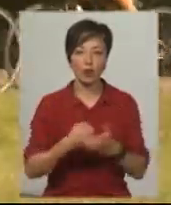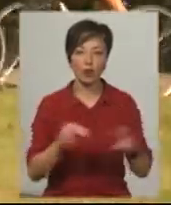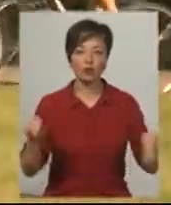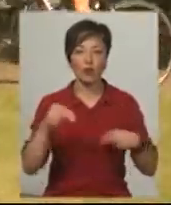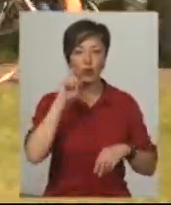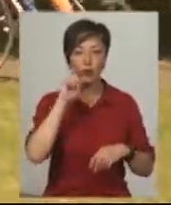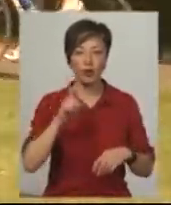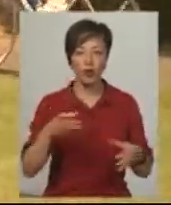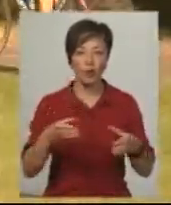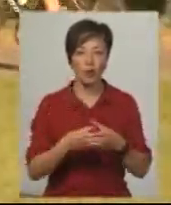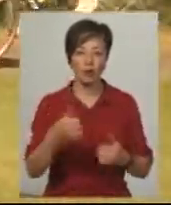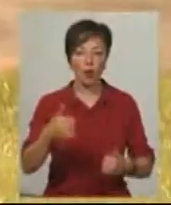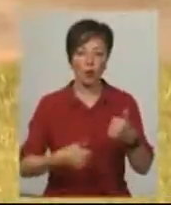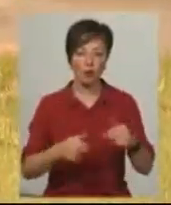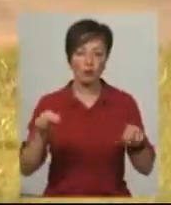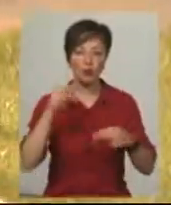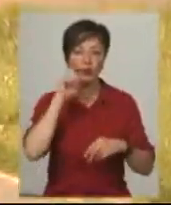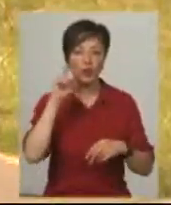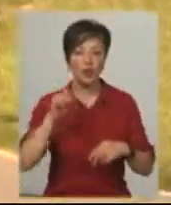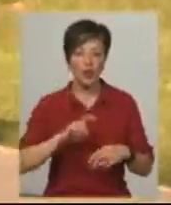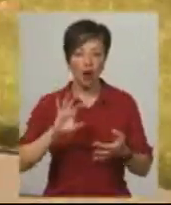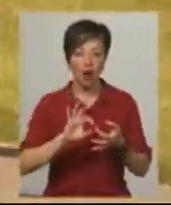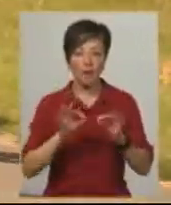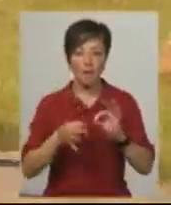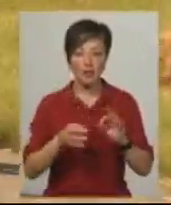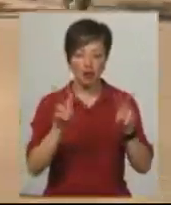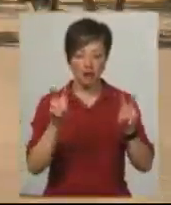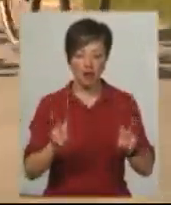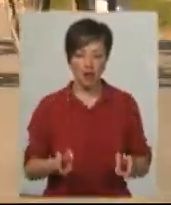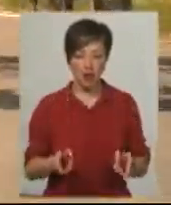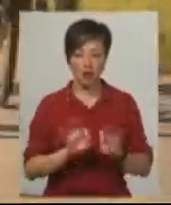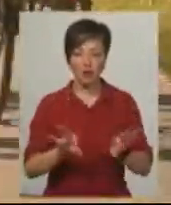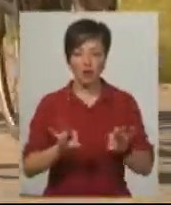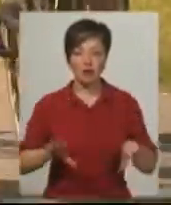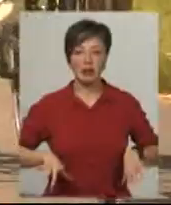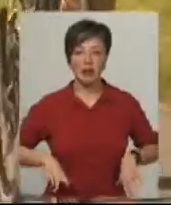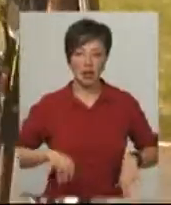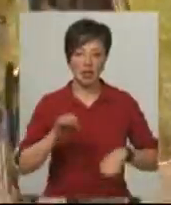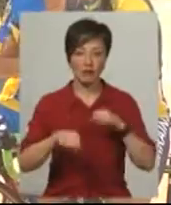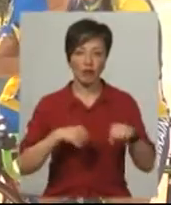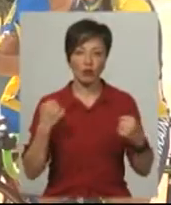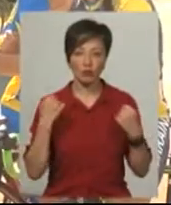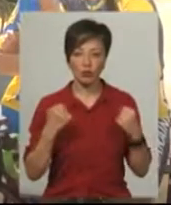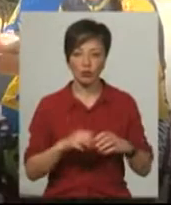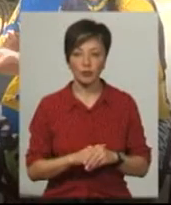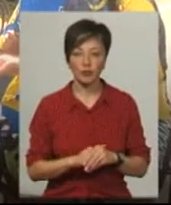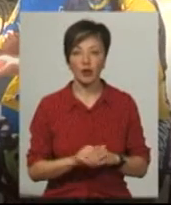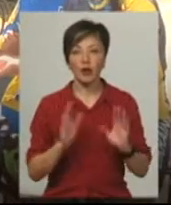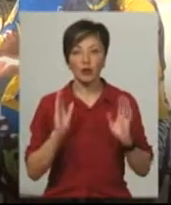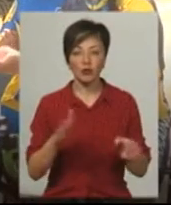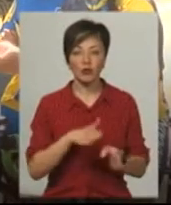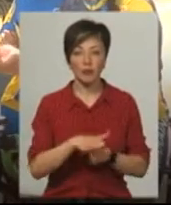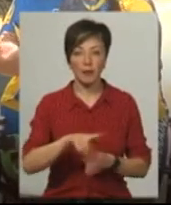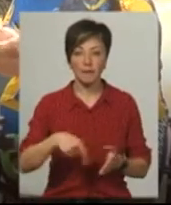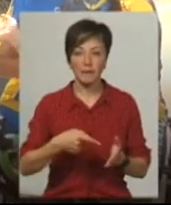чемпіонату України у командній гонці та чемпіонату України в олімпійських видах, розповідає тренер з велоспорту Віктор Мамчур. Він відбудеться у